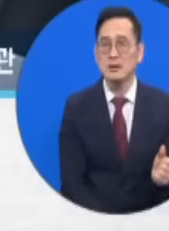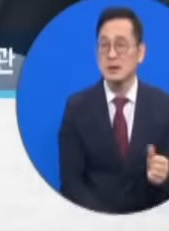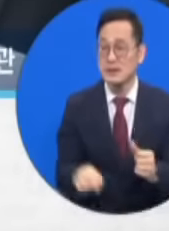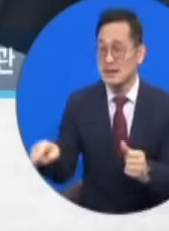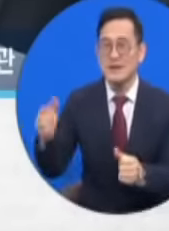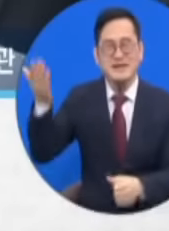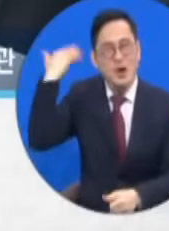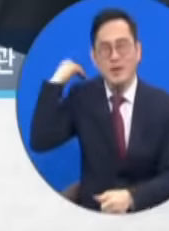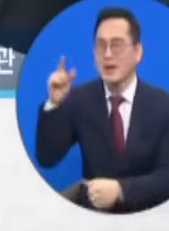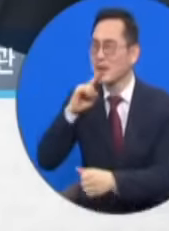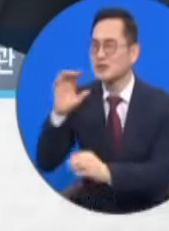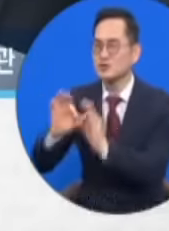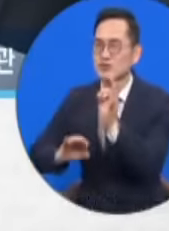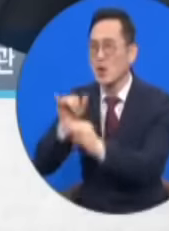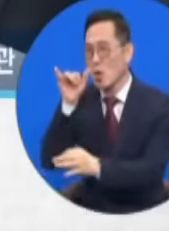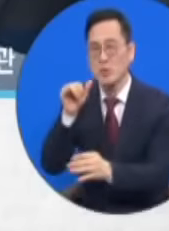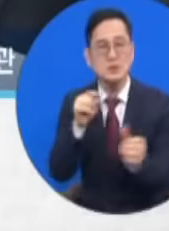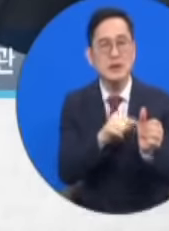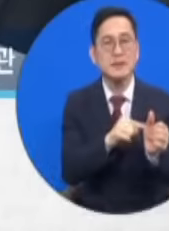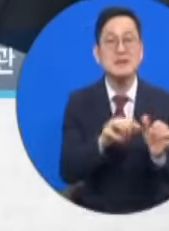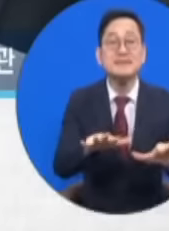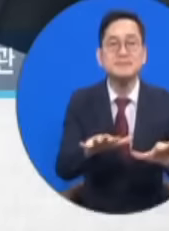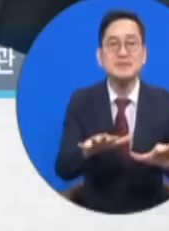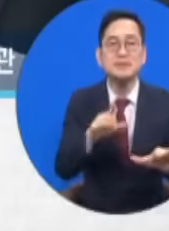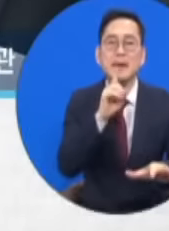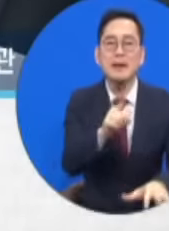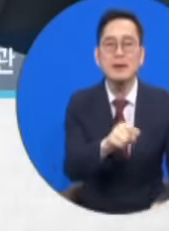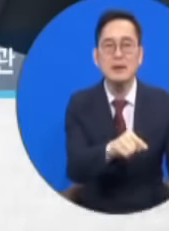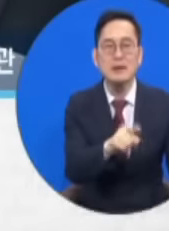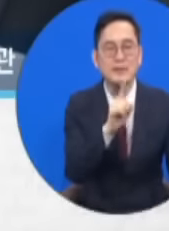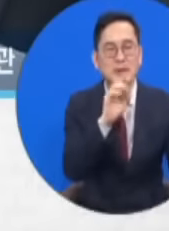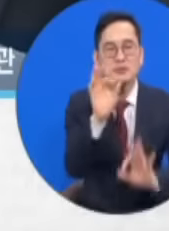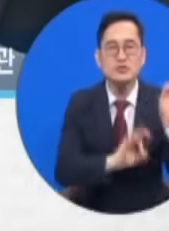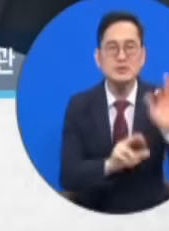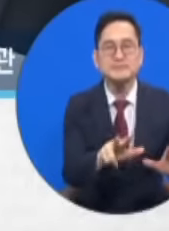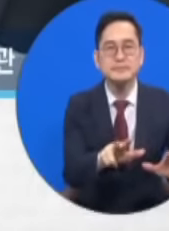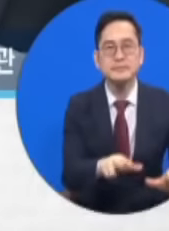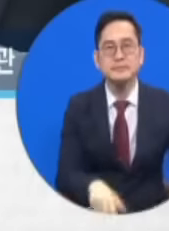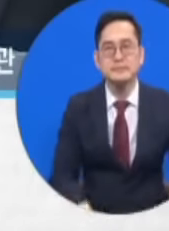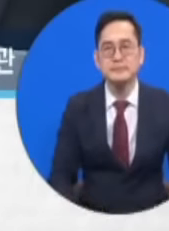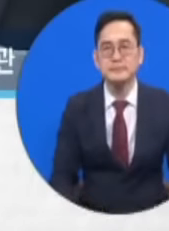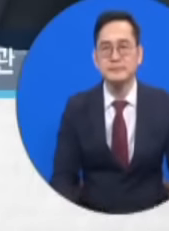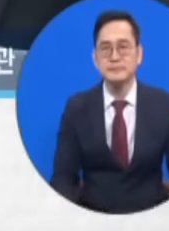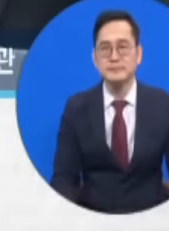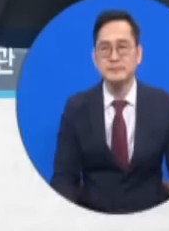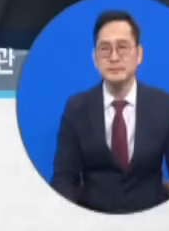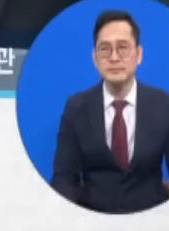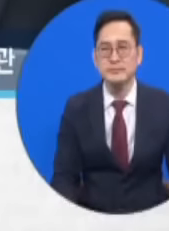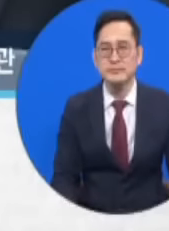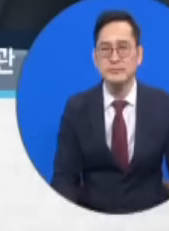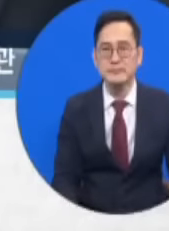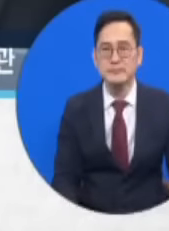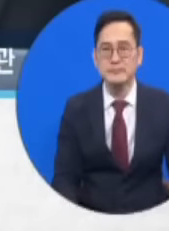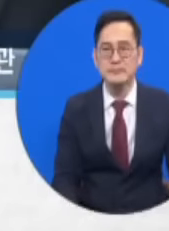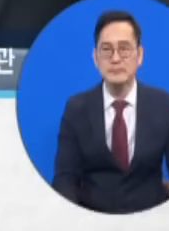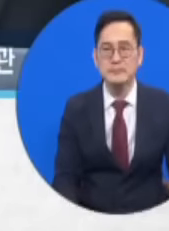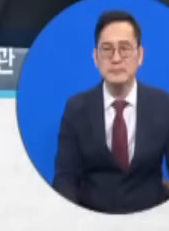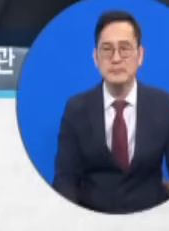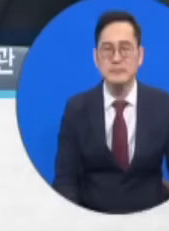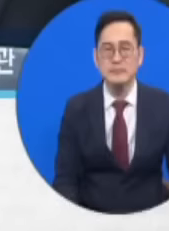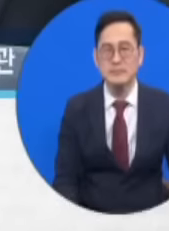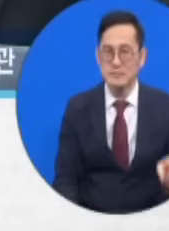현역 국회의원이 지금 선거 유세 도중에 문재인 죽여야 돼 이렇게 이야기를 한 것 자체가 이 정도면은 뭐 후보